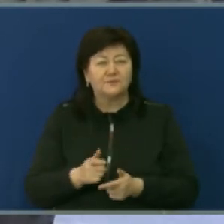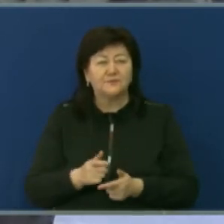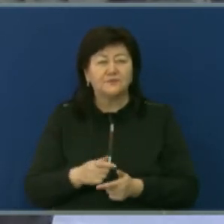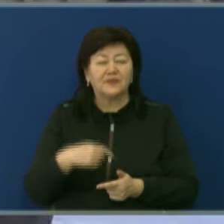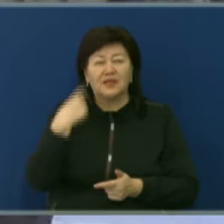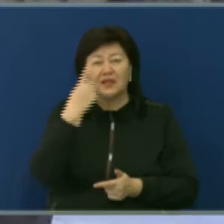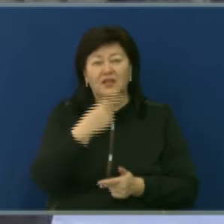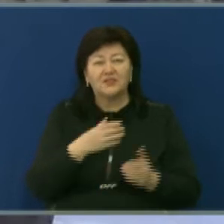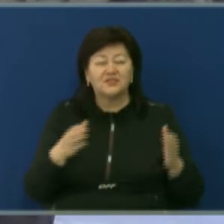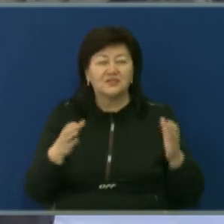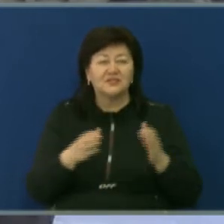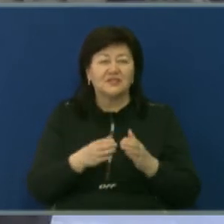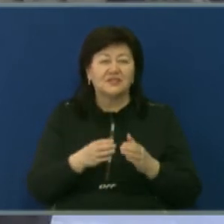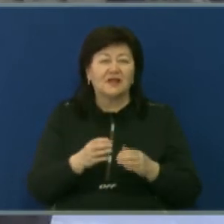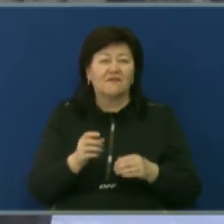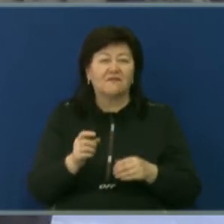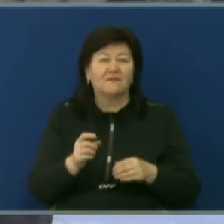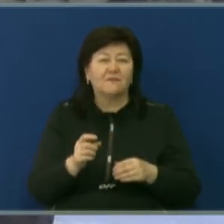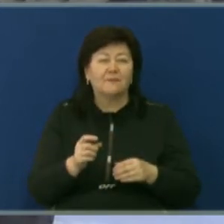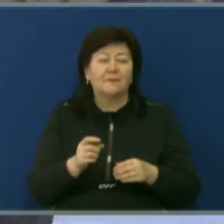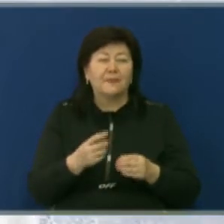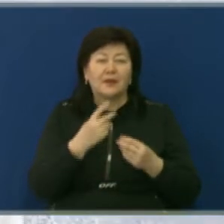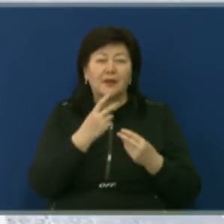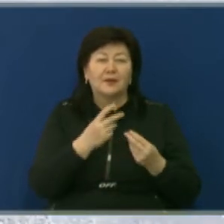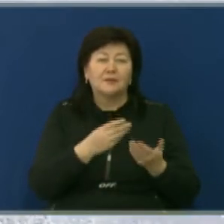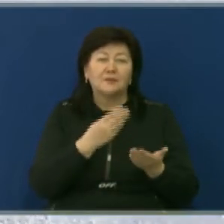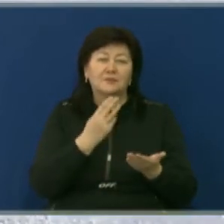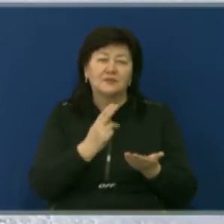Личный состав батареи показывает хорошие и отличные результаты.